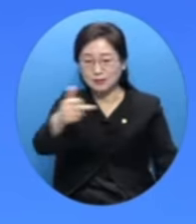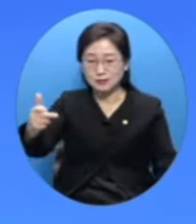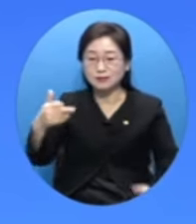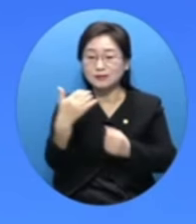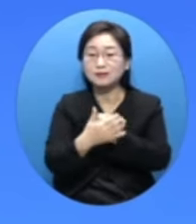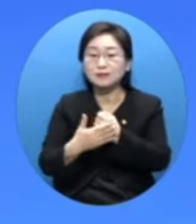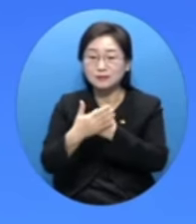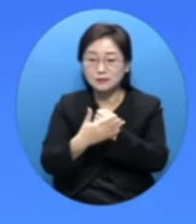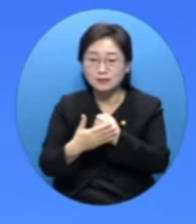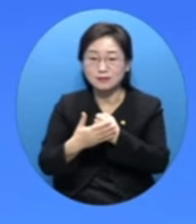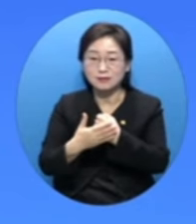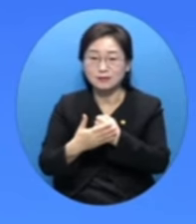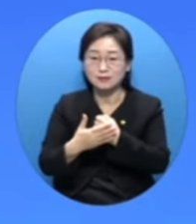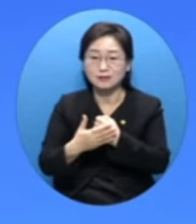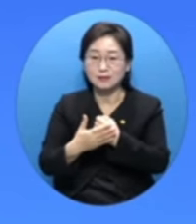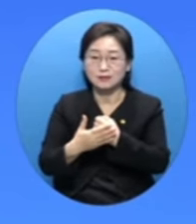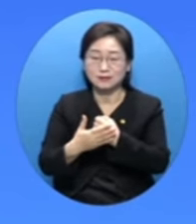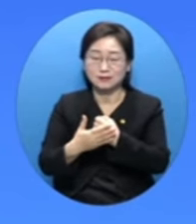은혜로